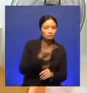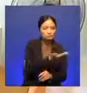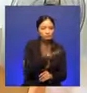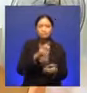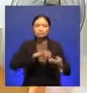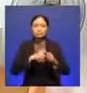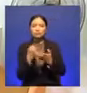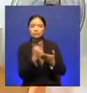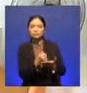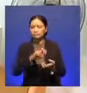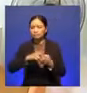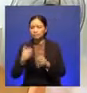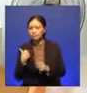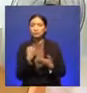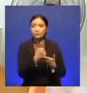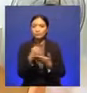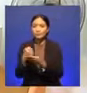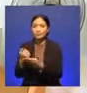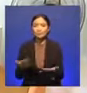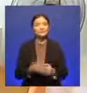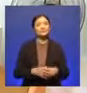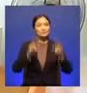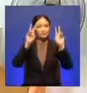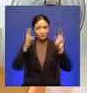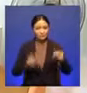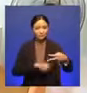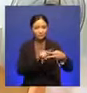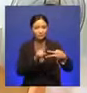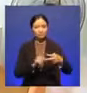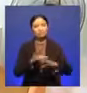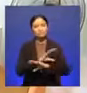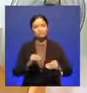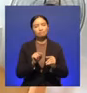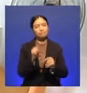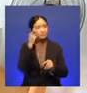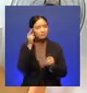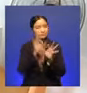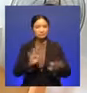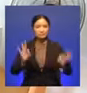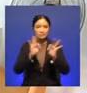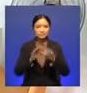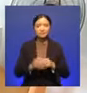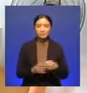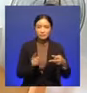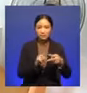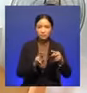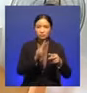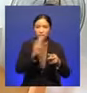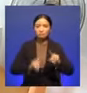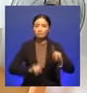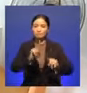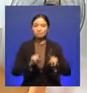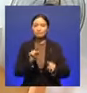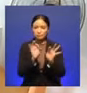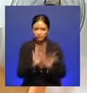นมีปัญหาอะไรก็เข้ามาช่วยกันผมขอแลกเปลี่ยนใน2ประเด็นนะครับในส่วนที่ผมคิดว่าสำคัญประเด็นแรกก็คือเรื่องของระบบประเมินผมคิด